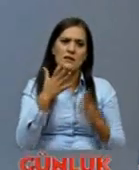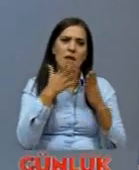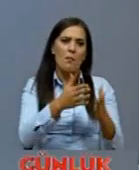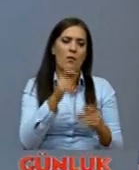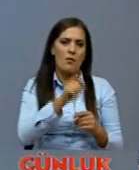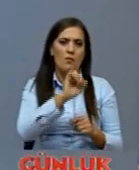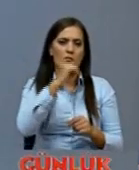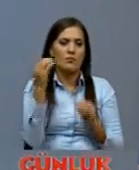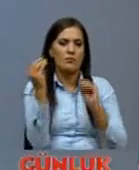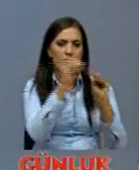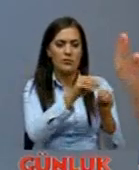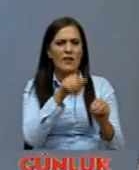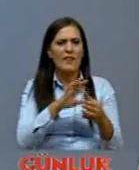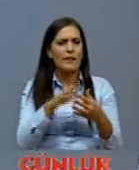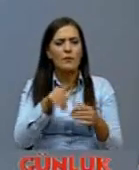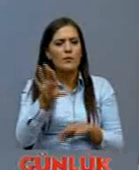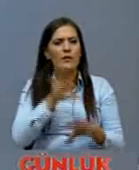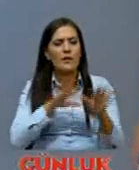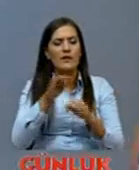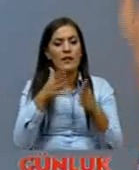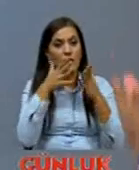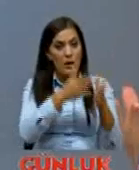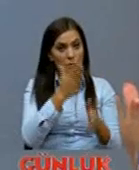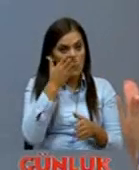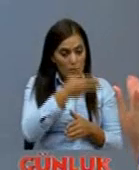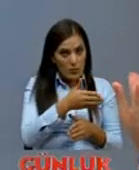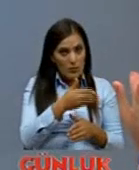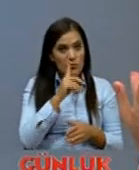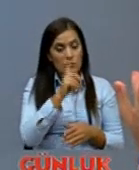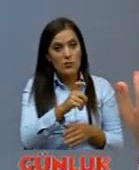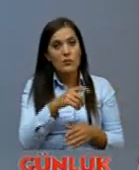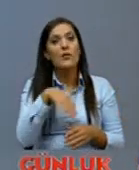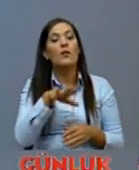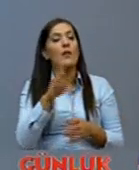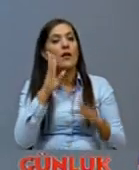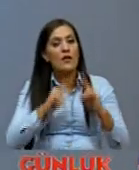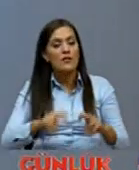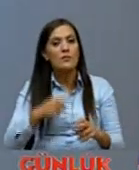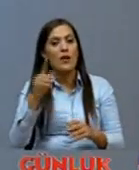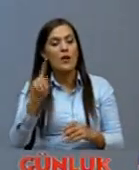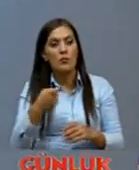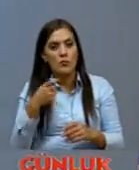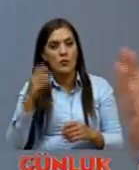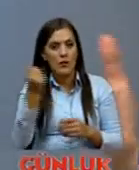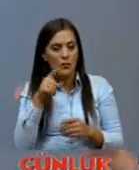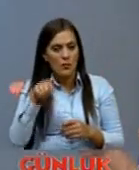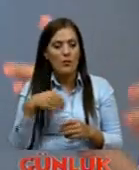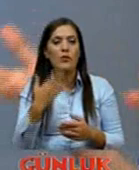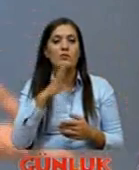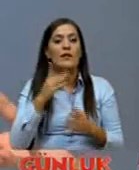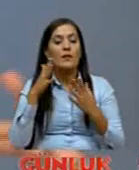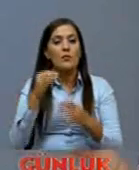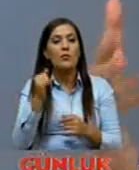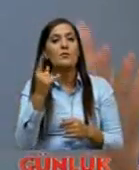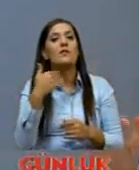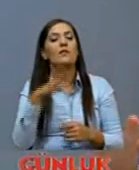depoluyor. Şimdi nedir burada tercih, yani depolamayanı mı soralım, araştıralım, tercih edelim? Yoksa depolamak da aslında kötü bir şey